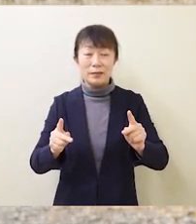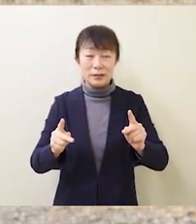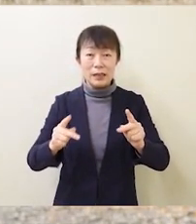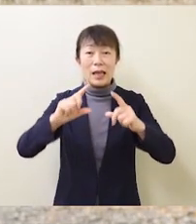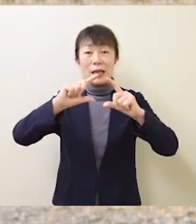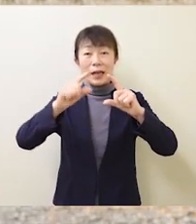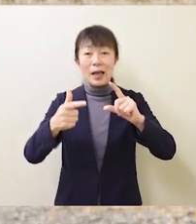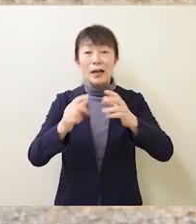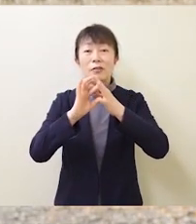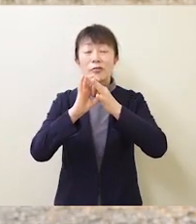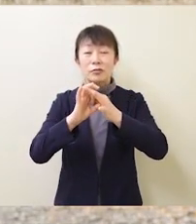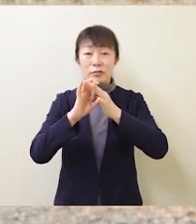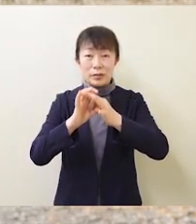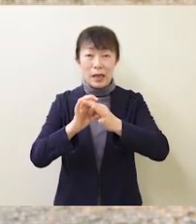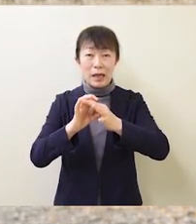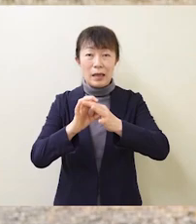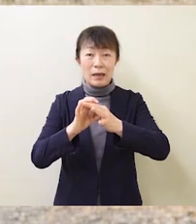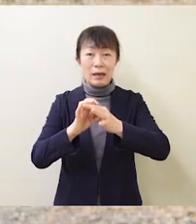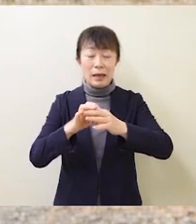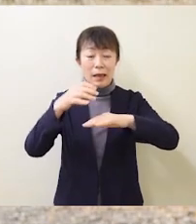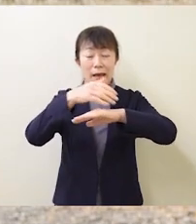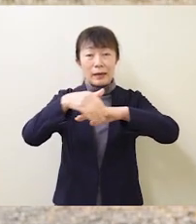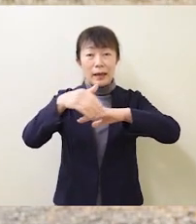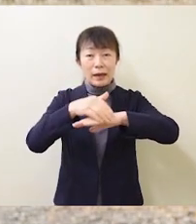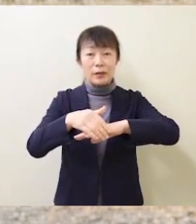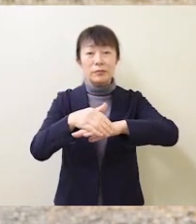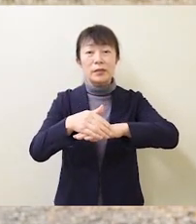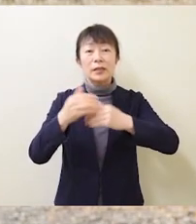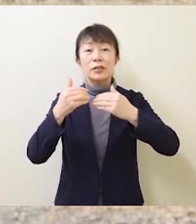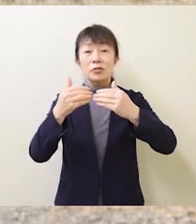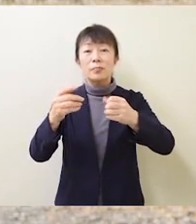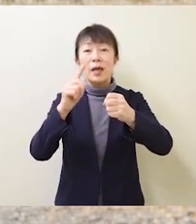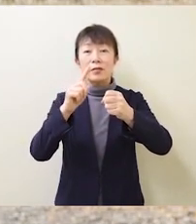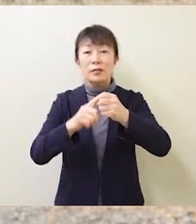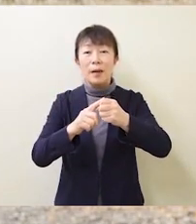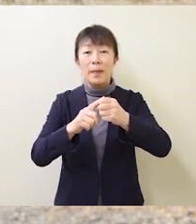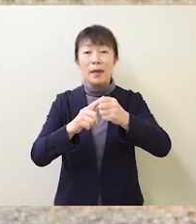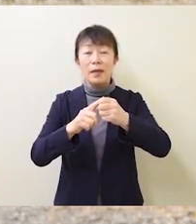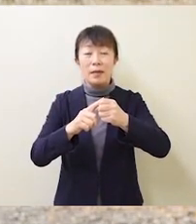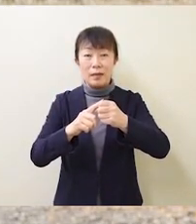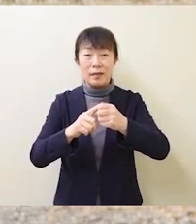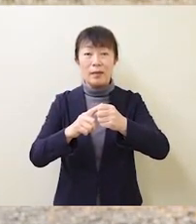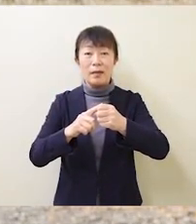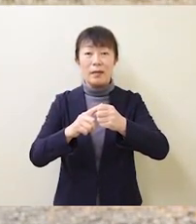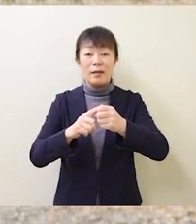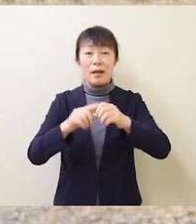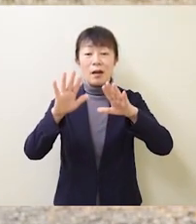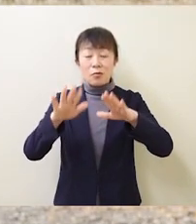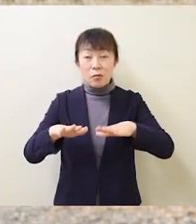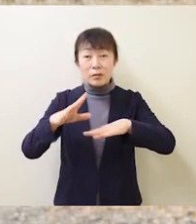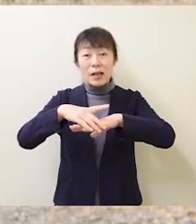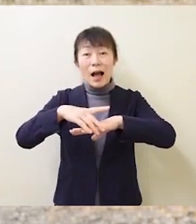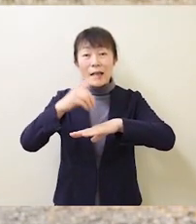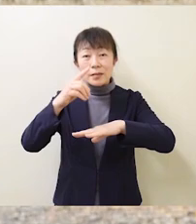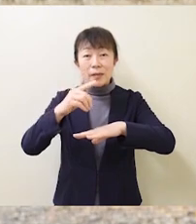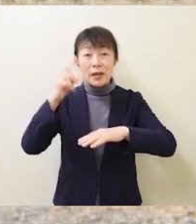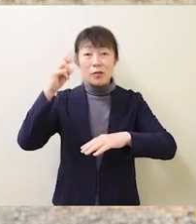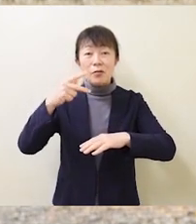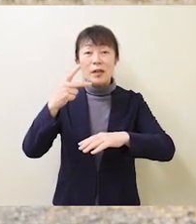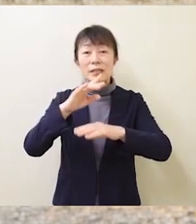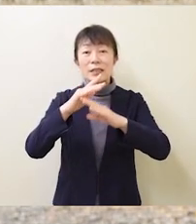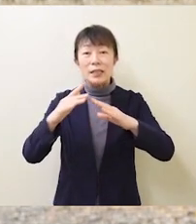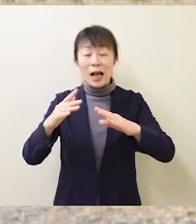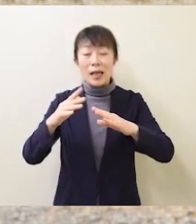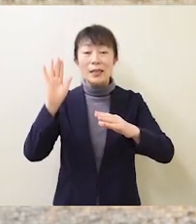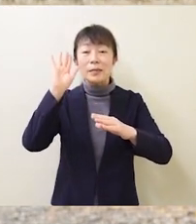会改革について計画的に進めるための実行計画として、今期初めて横須賀市